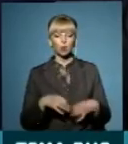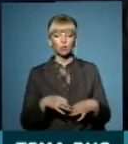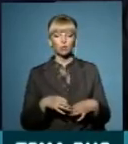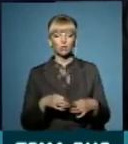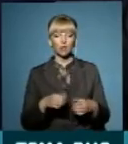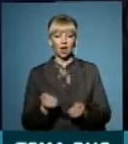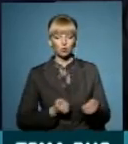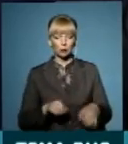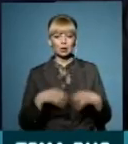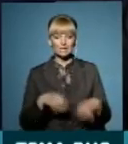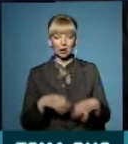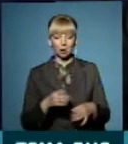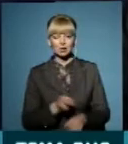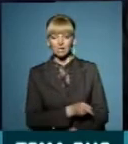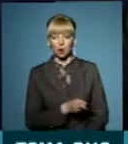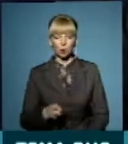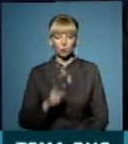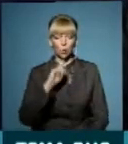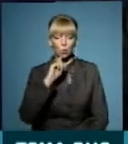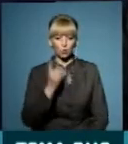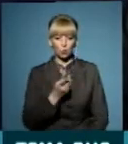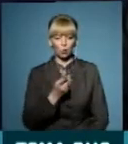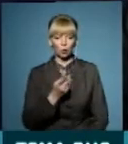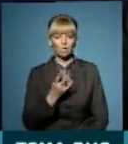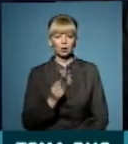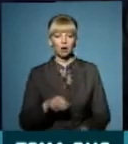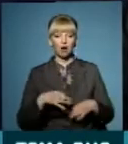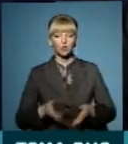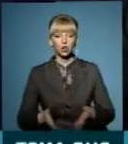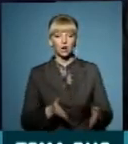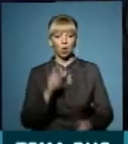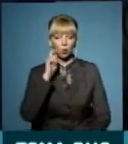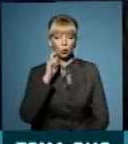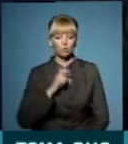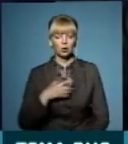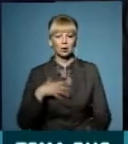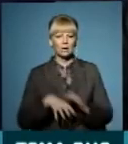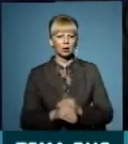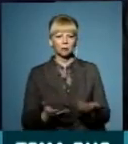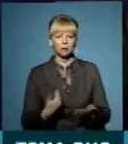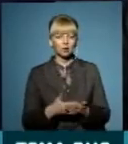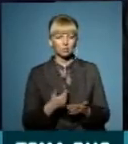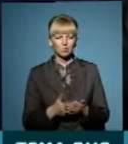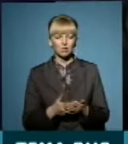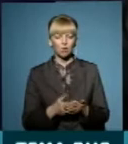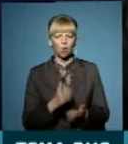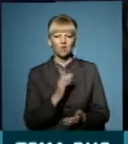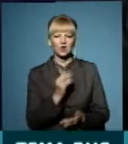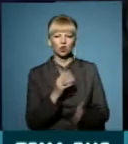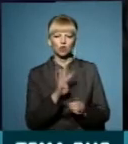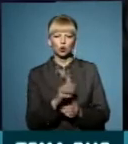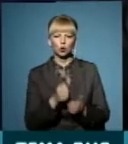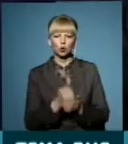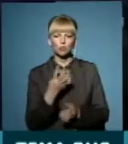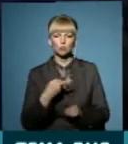транспорті на протязі року на автошляхах України гине десь приблизно від 4